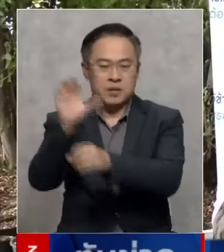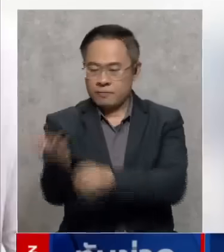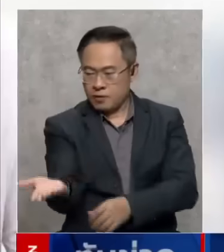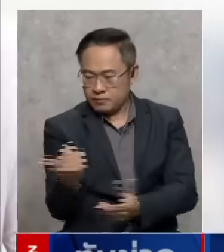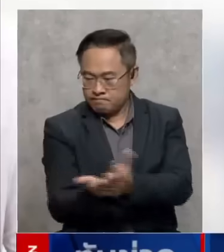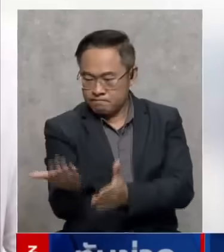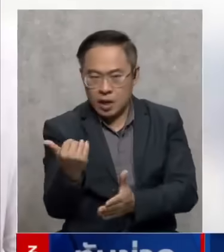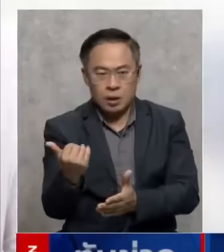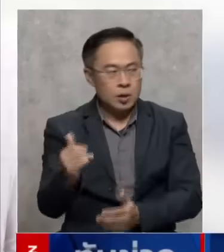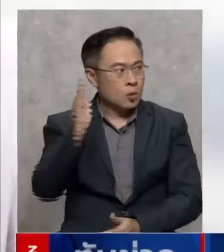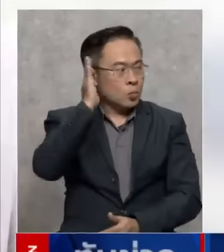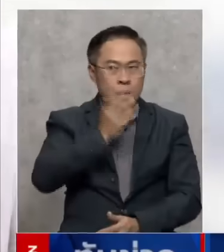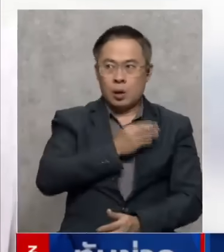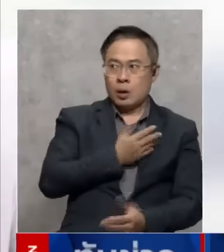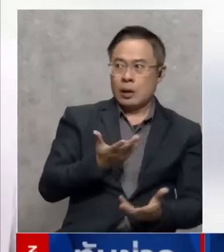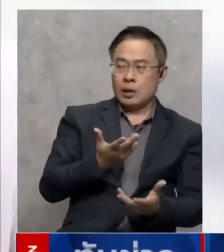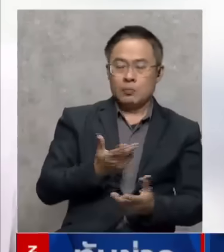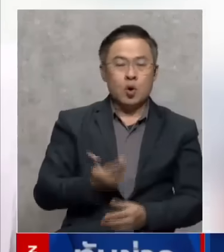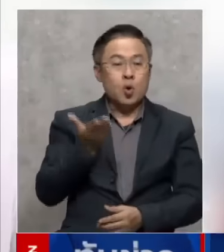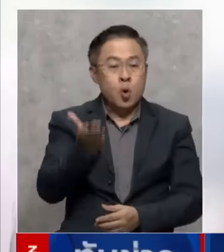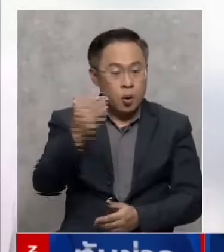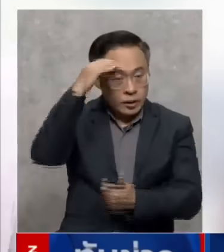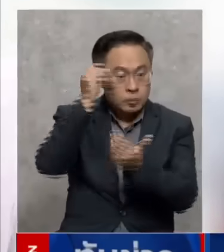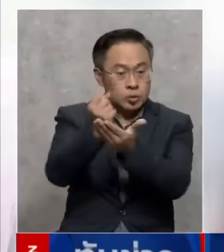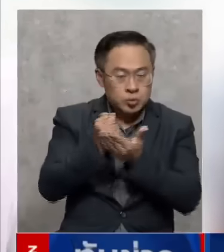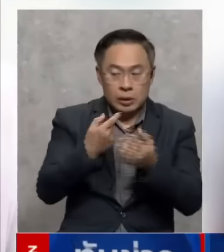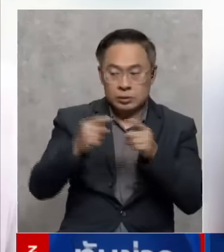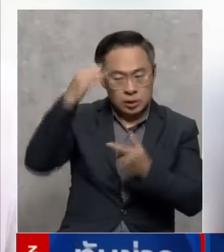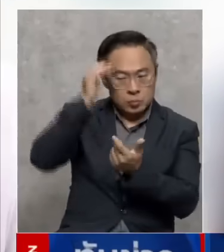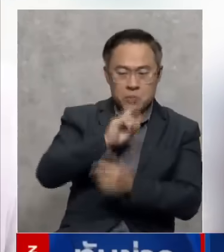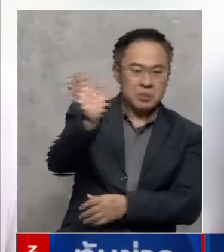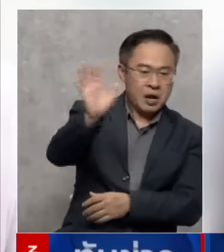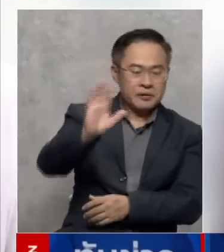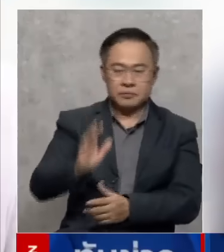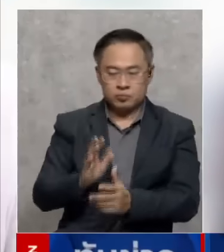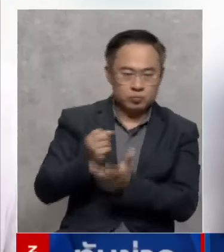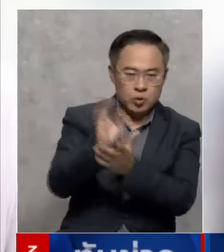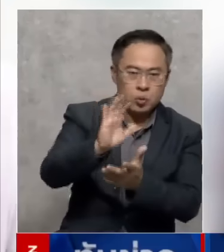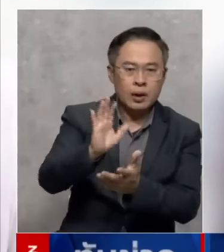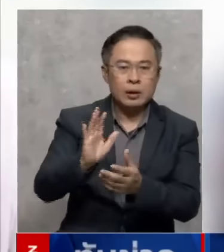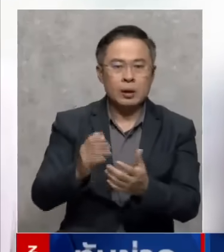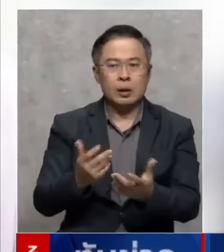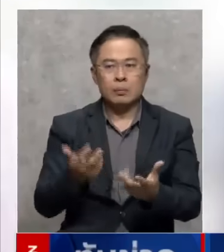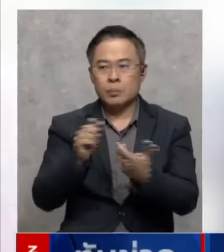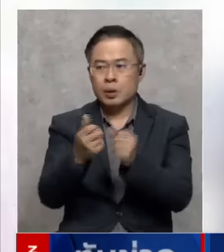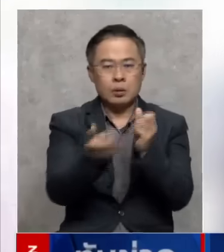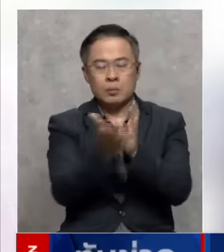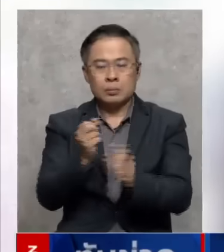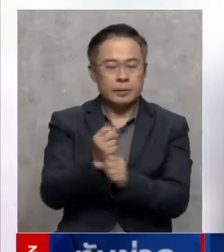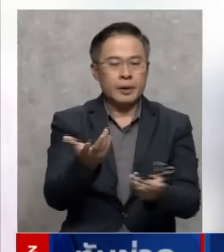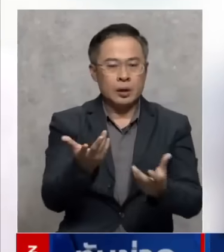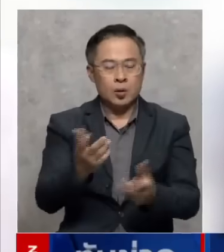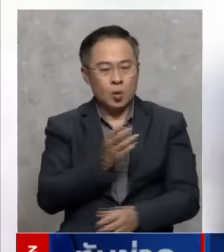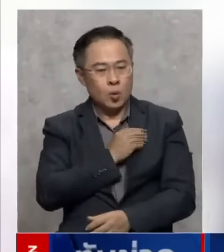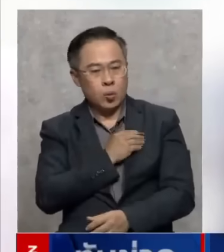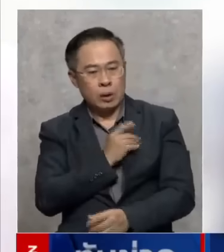นี้โอ้โหเริ่มเกรงกลัวความไม่ปลอดภัยในชีวิตของตัวเองก็เลยเอาเรื่องนี้มาร้องกับทางนายเอกภพเหลืองประเสริฐนะครับผู้ก่อตั้งเพจสายไหม